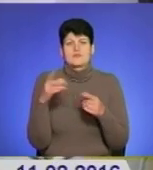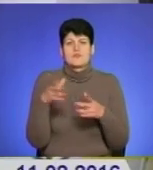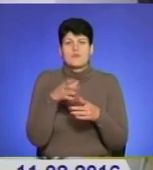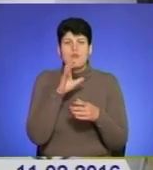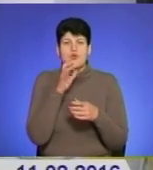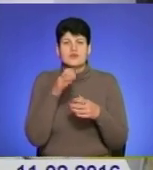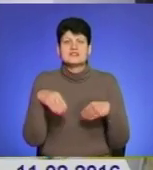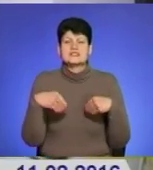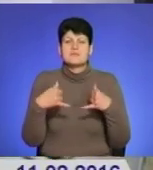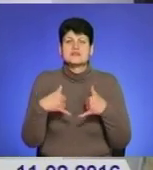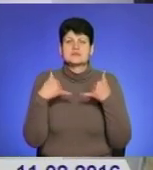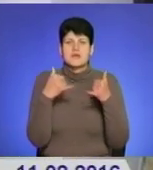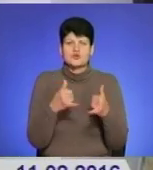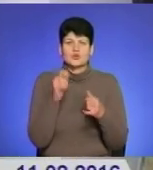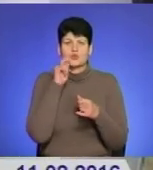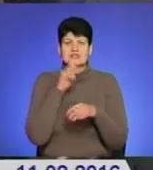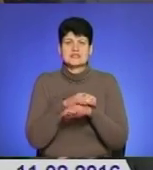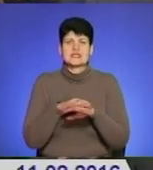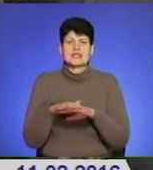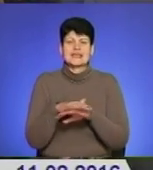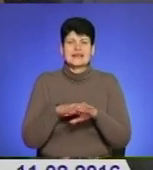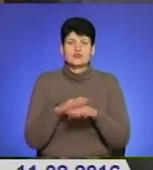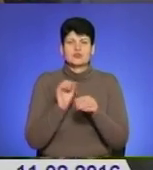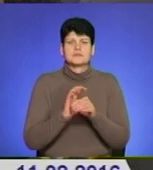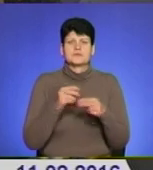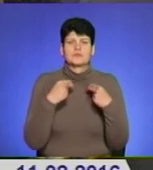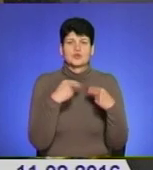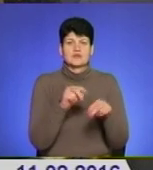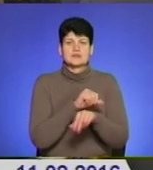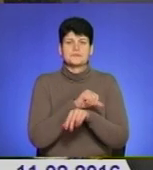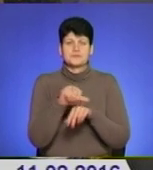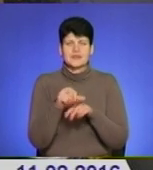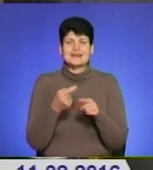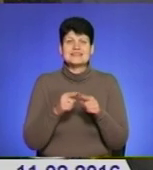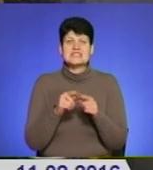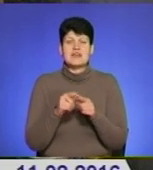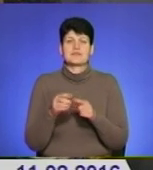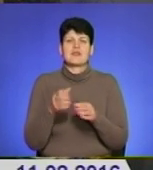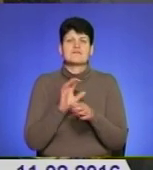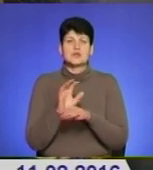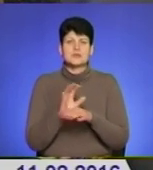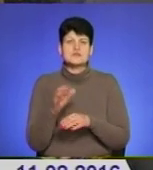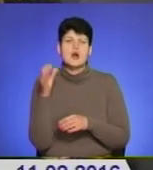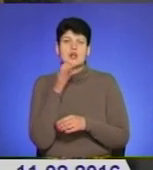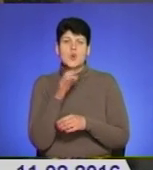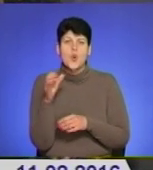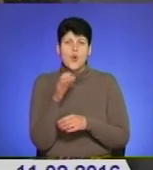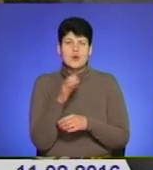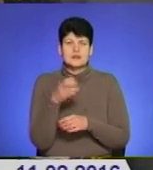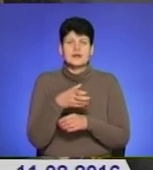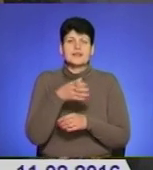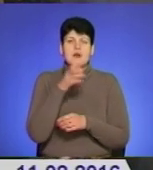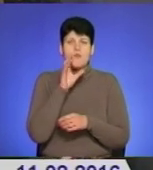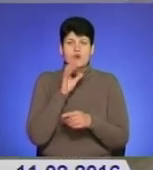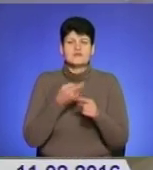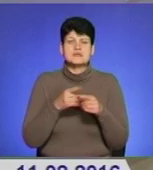український ринок, а також експортувати за кордон. Власне, це виробництво алкогольних напоїв, як ви вже зрозуміли, з подальшим експортом